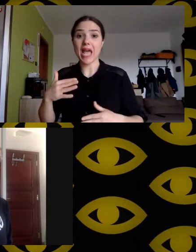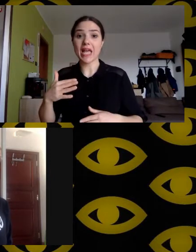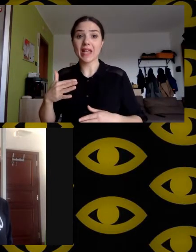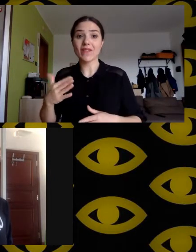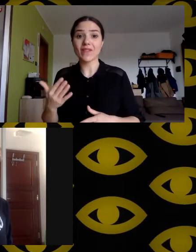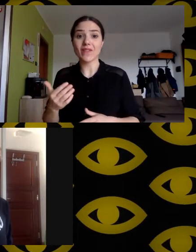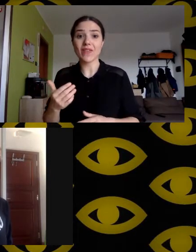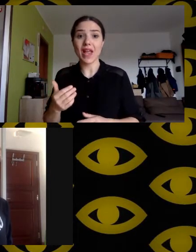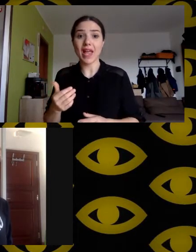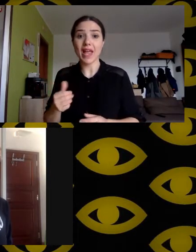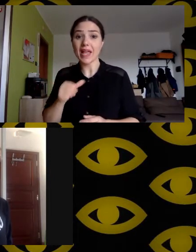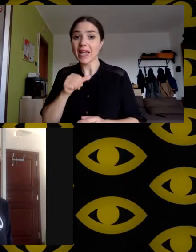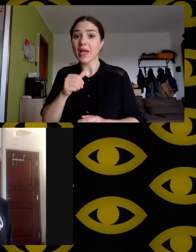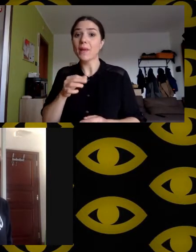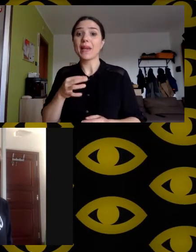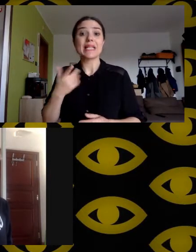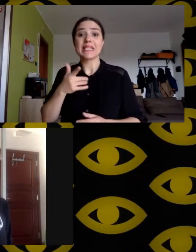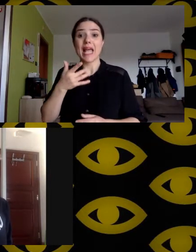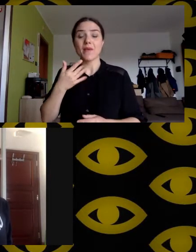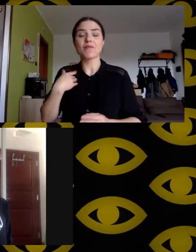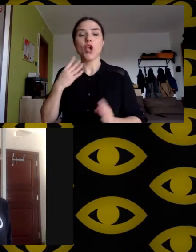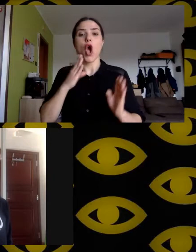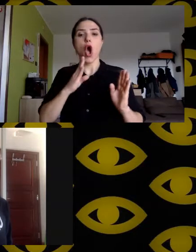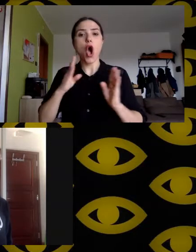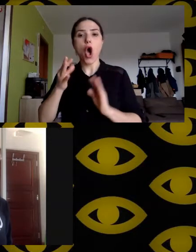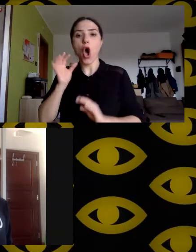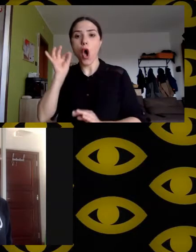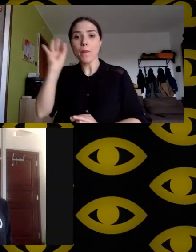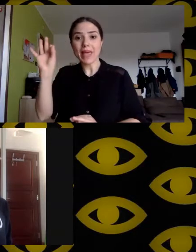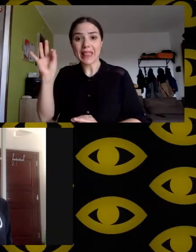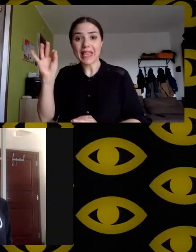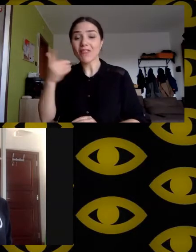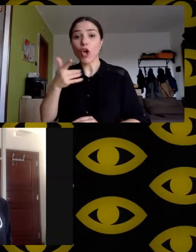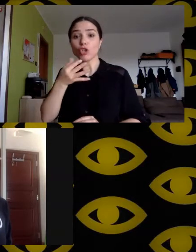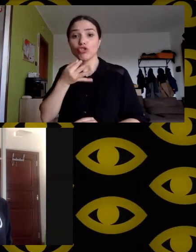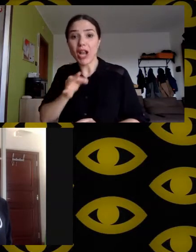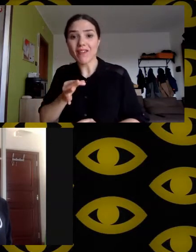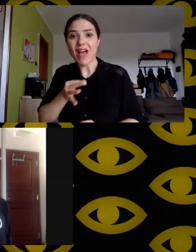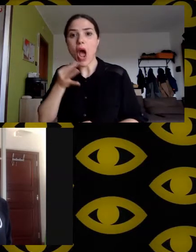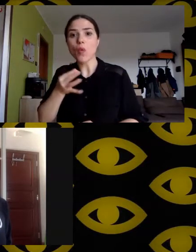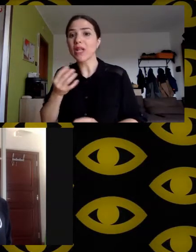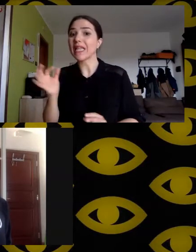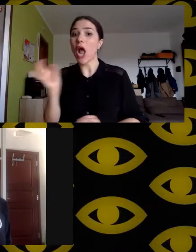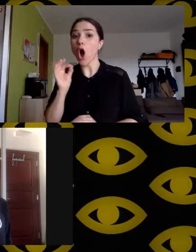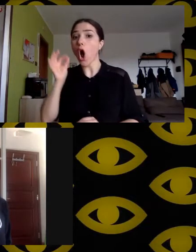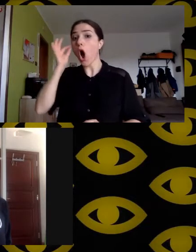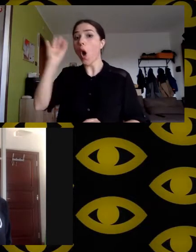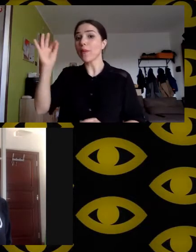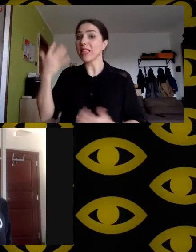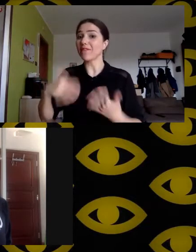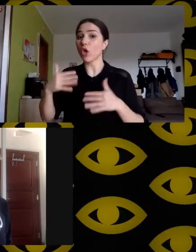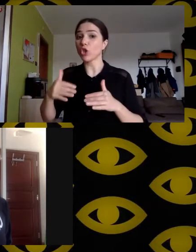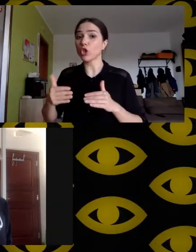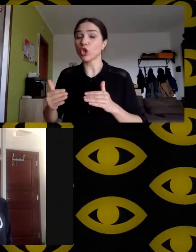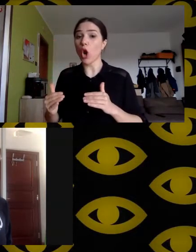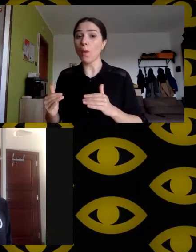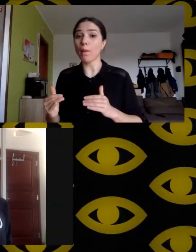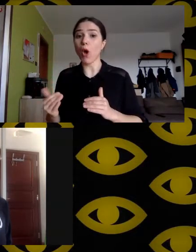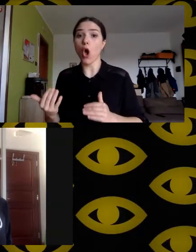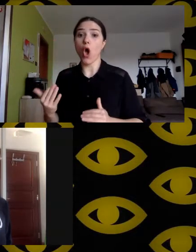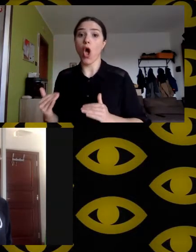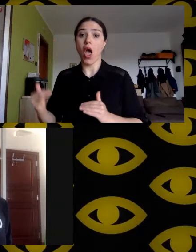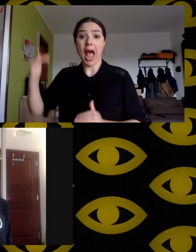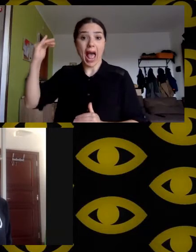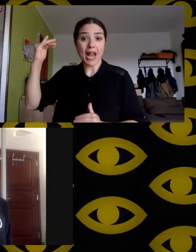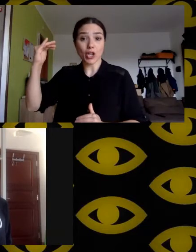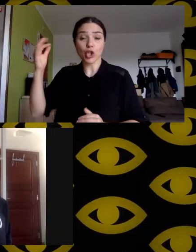dire che mi sono fissata o degli obiettivi troppo alti o che sono un pigro. Per cui, secondo me, delle volte anche questo, quando uno non si rende neanche conto di avere dentro